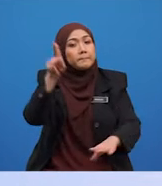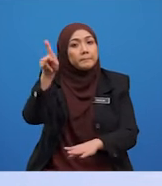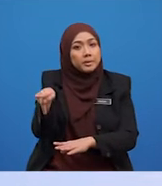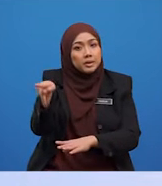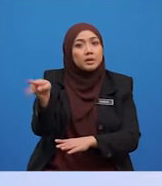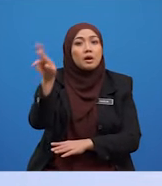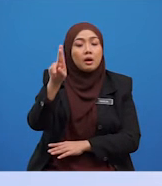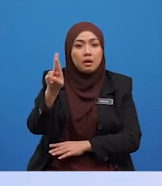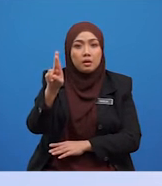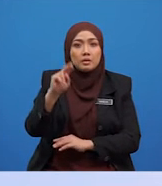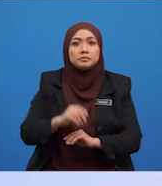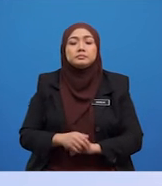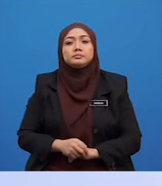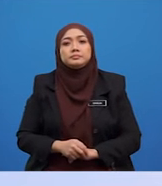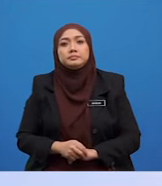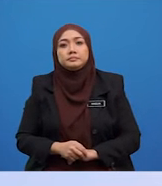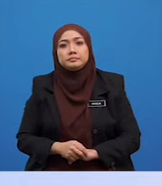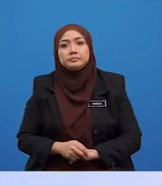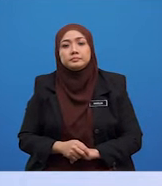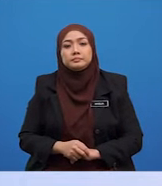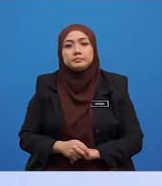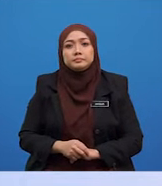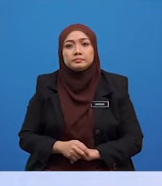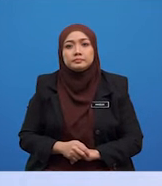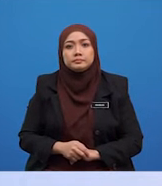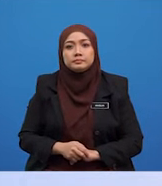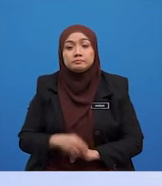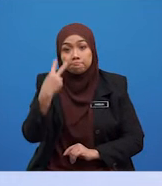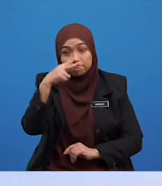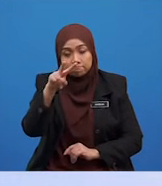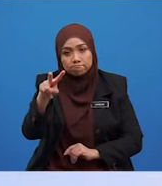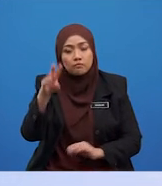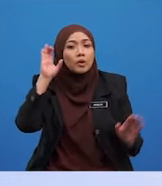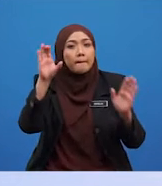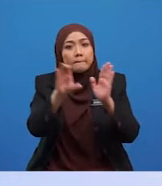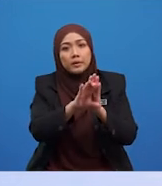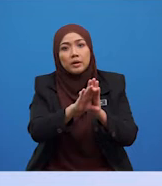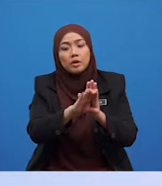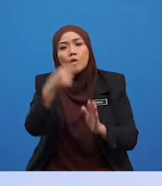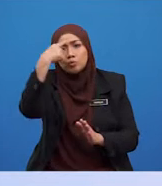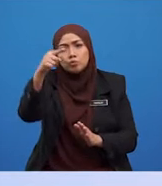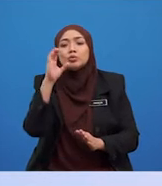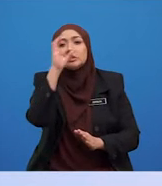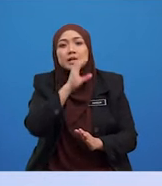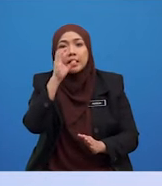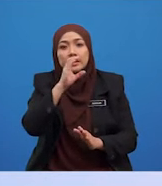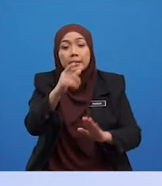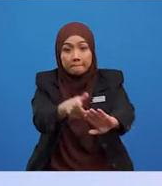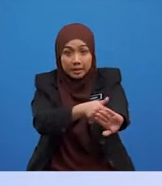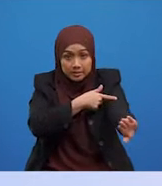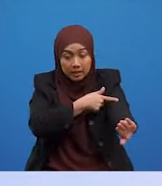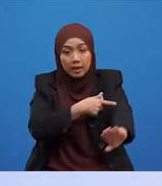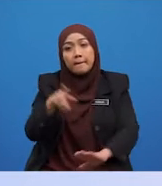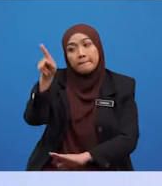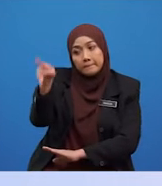PR. Pada langkah merancang strategi, untuk menghitung panjang PR,